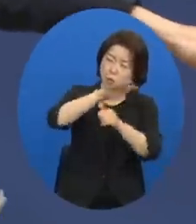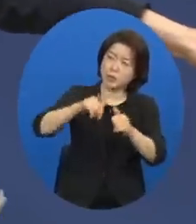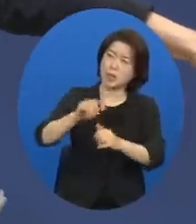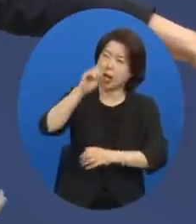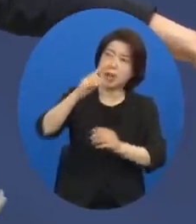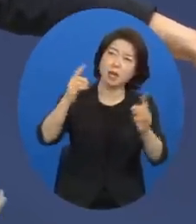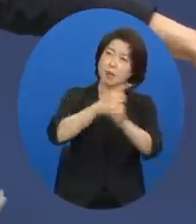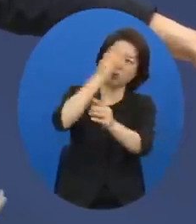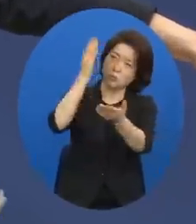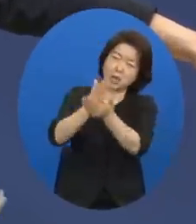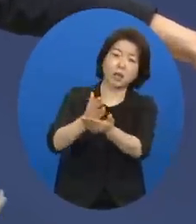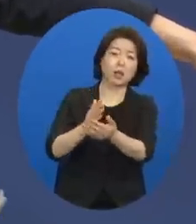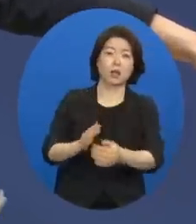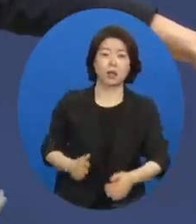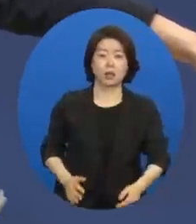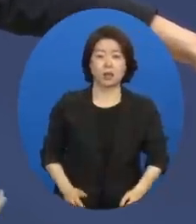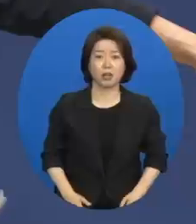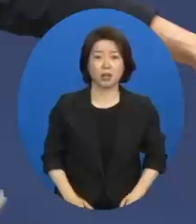하나도 바꾸지 마세요.